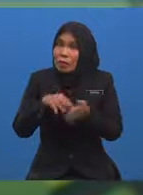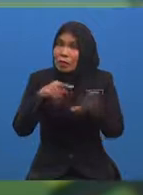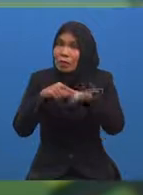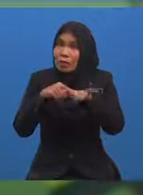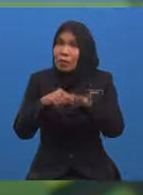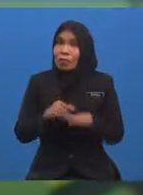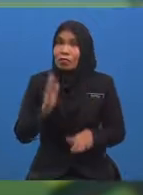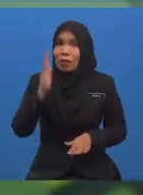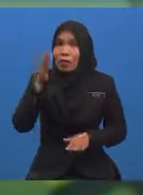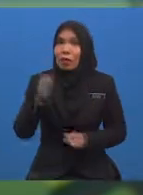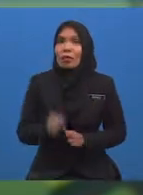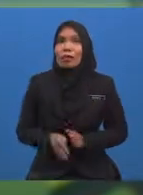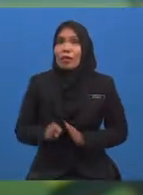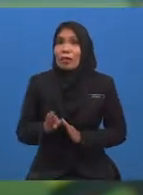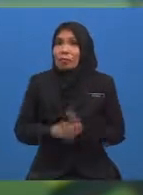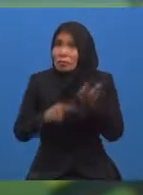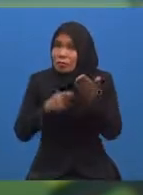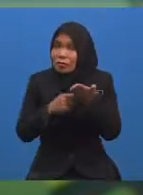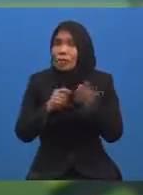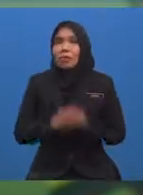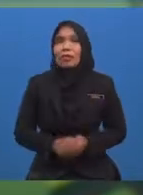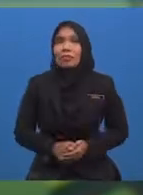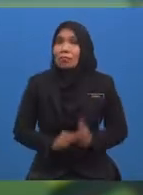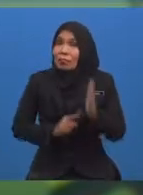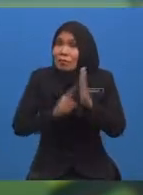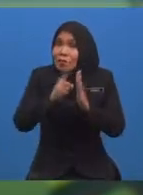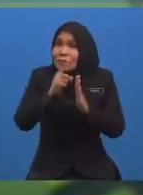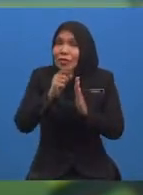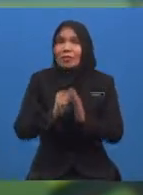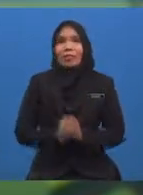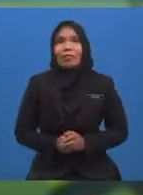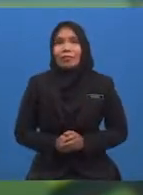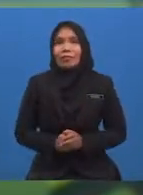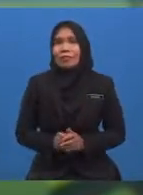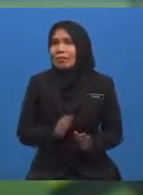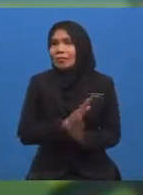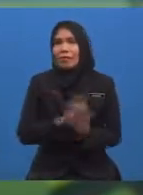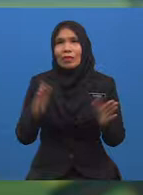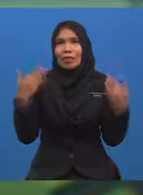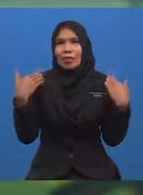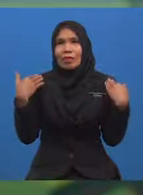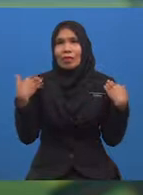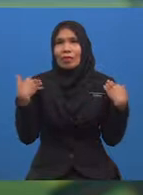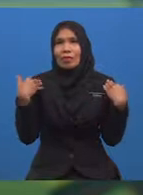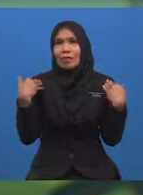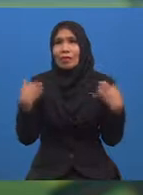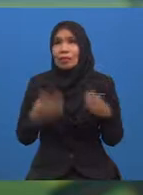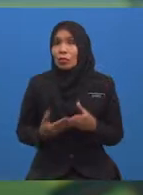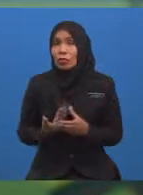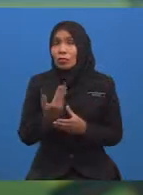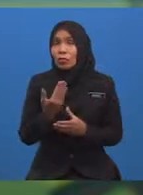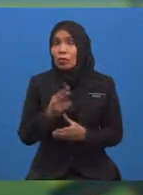ketinggian juga pasti akan menjadi semakin tinggi. Tiada tumbuhan membesar menjadi semakin rendah